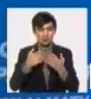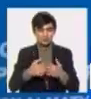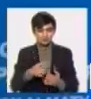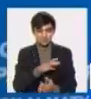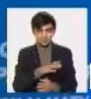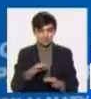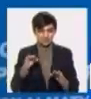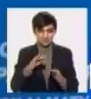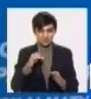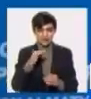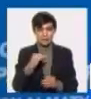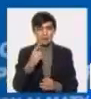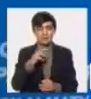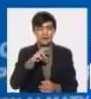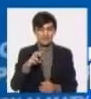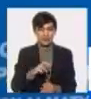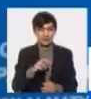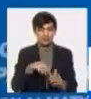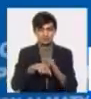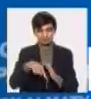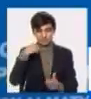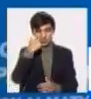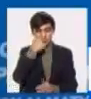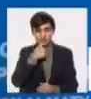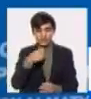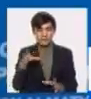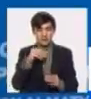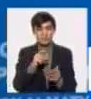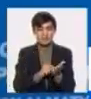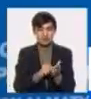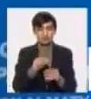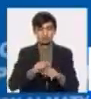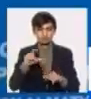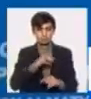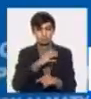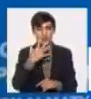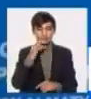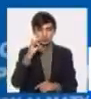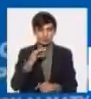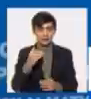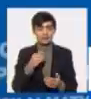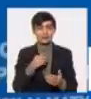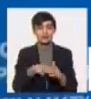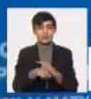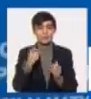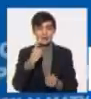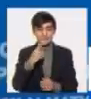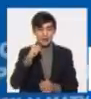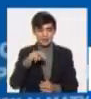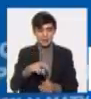вы знаете, с 1 января текущего года размеры всех социальных пособий были увеличены на 5%. Теперь с 1